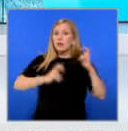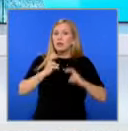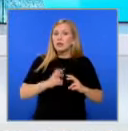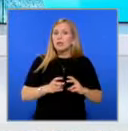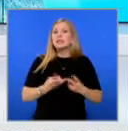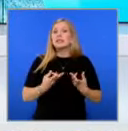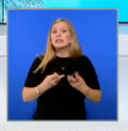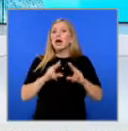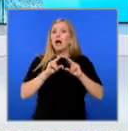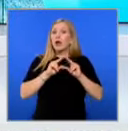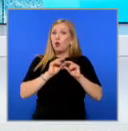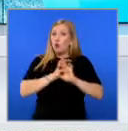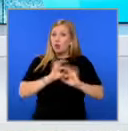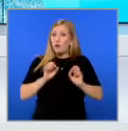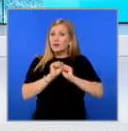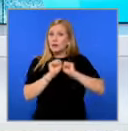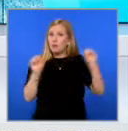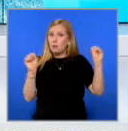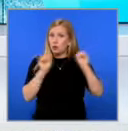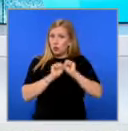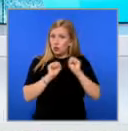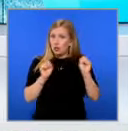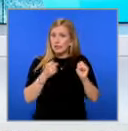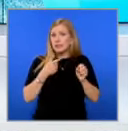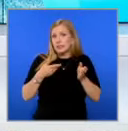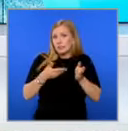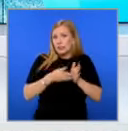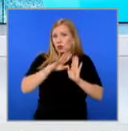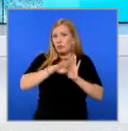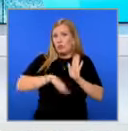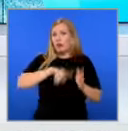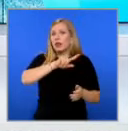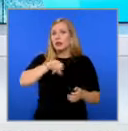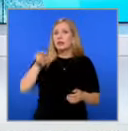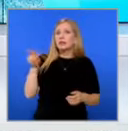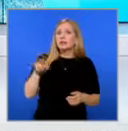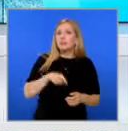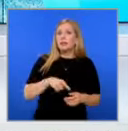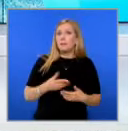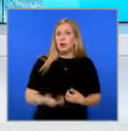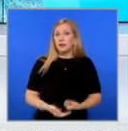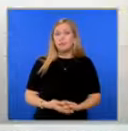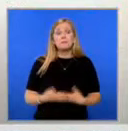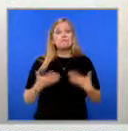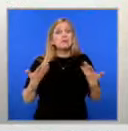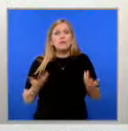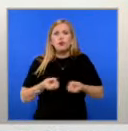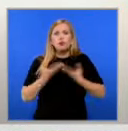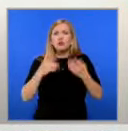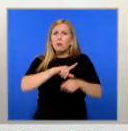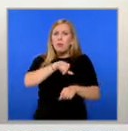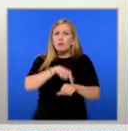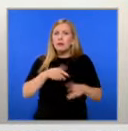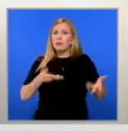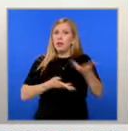заради отпадналата забрана темата следи репортерът ни цветелина катанска която ще ни каже какво се случи по време на